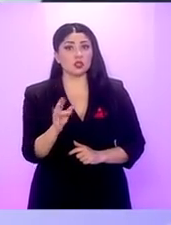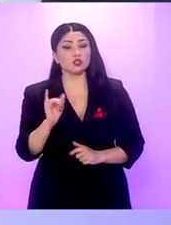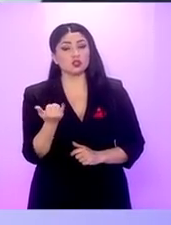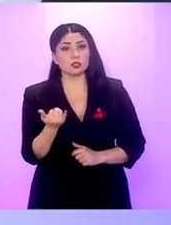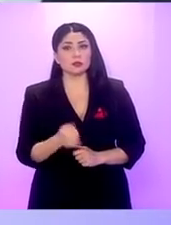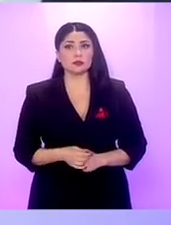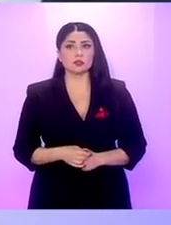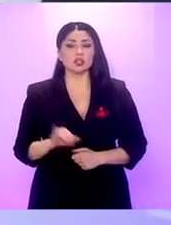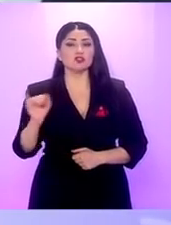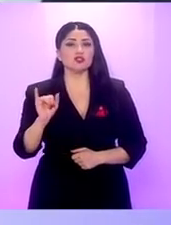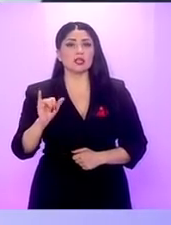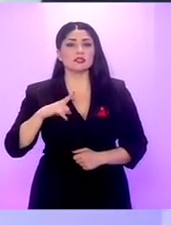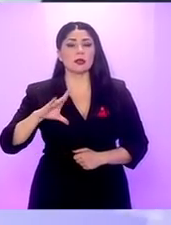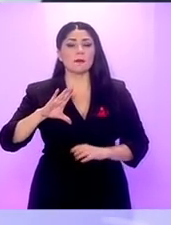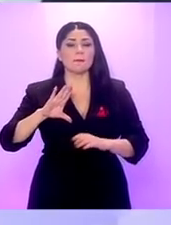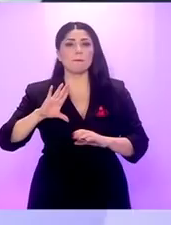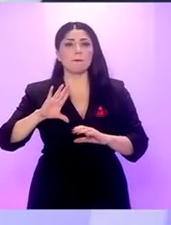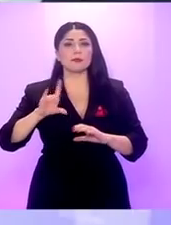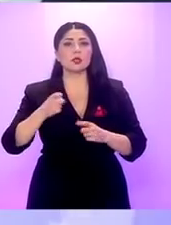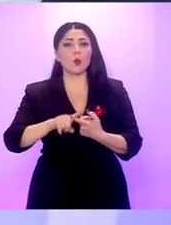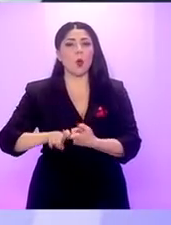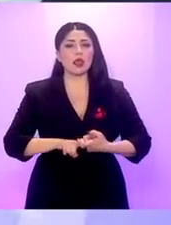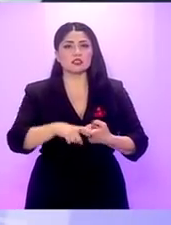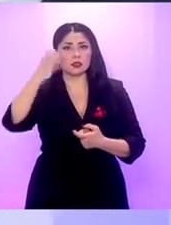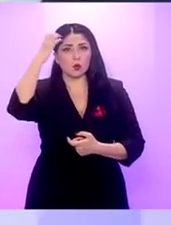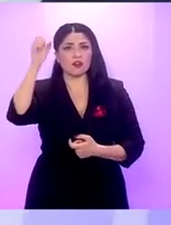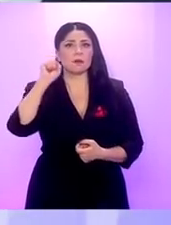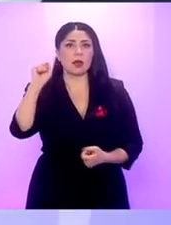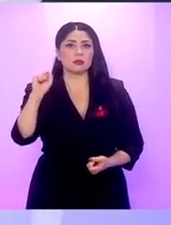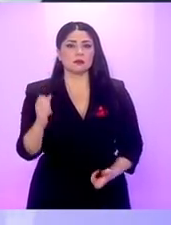dar și de cei care fac parte din această coaliție de guvernare.